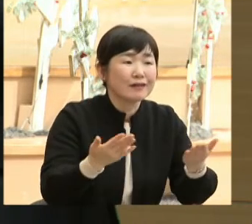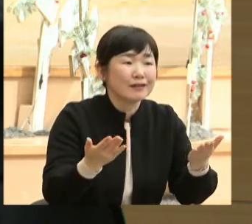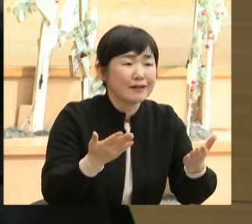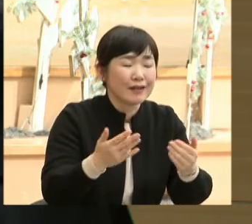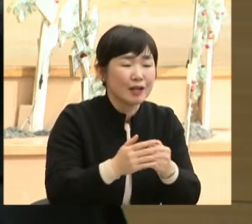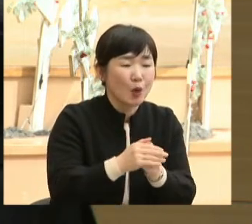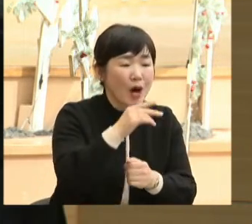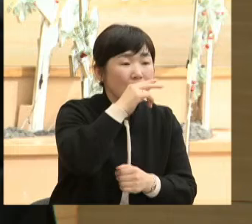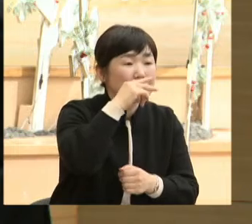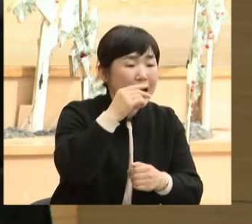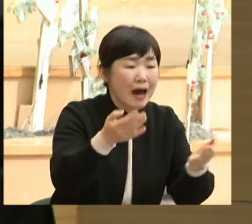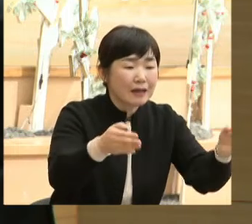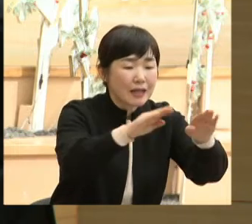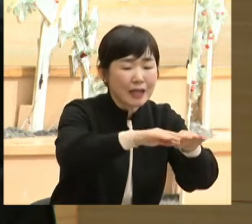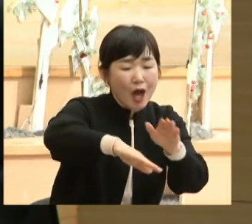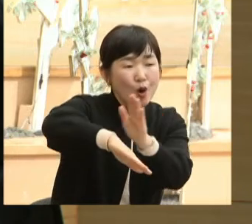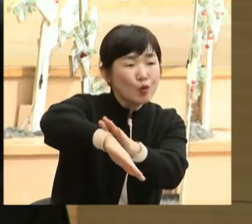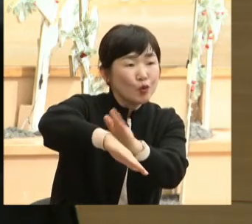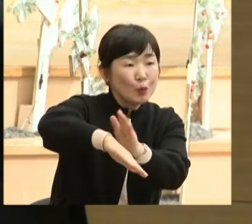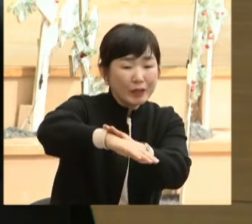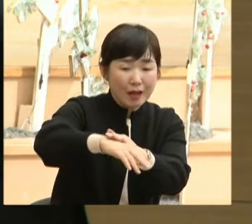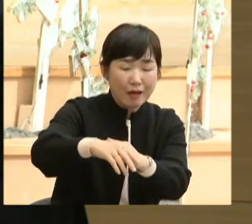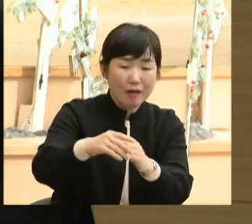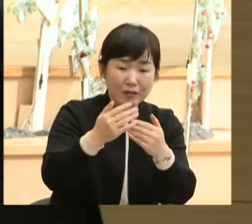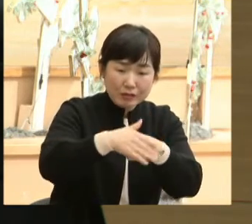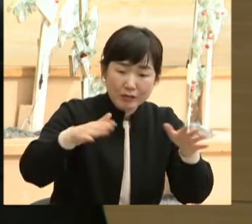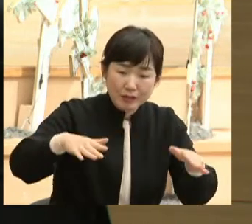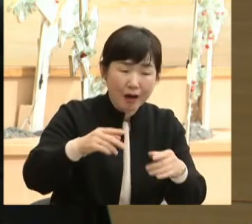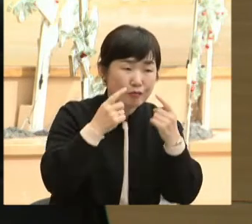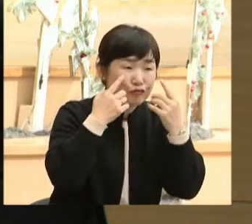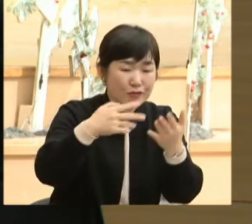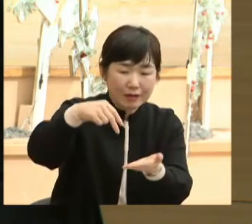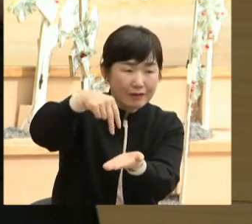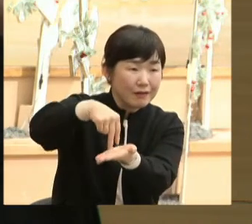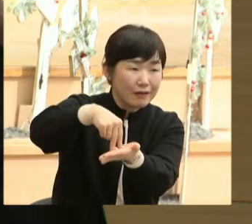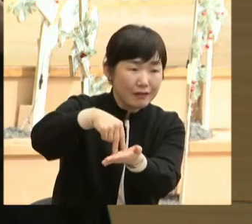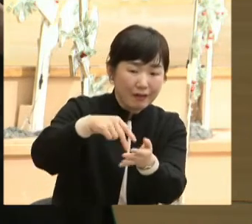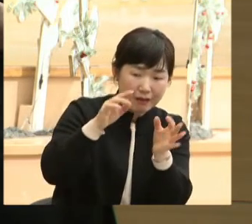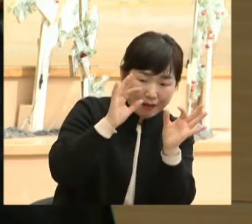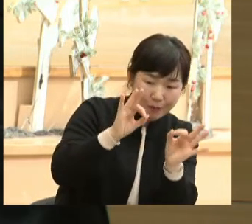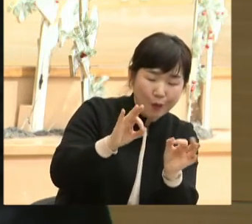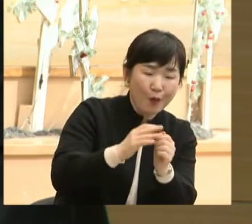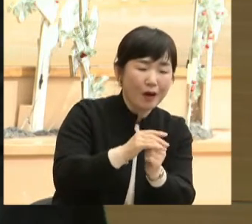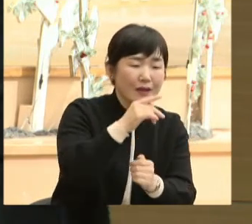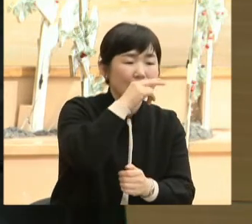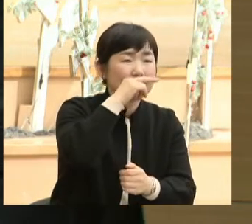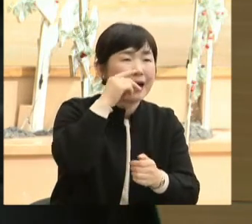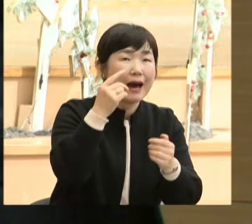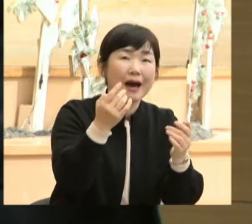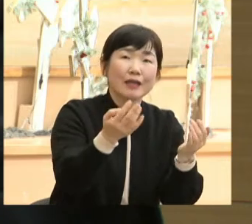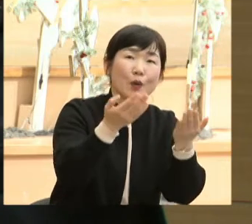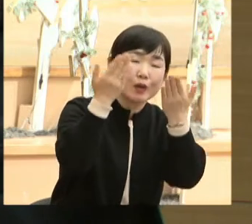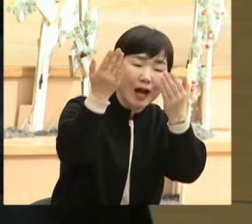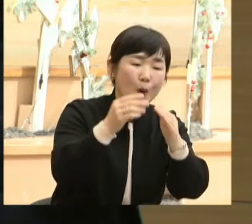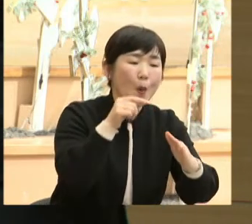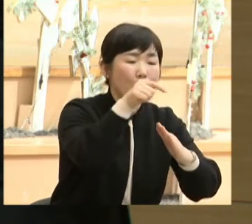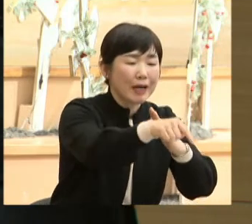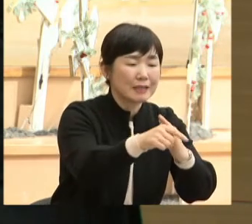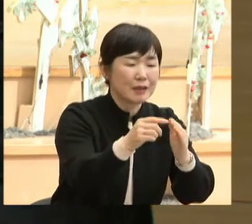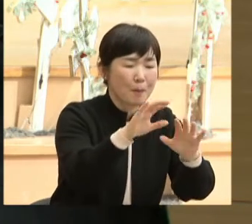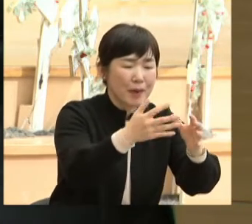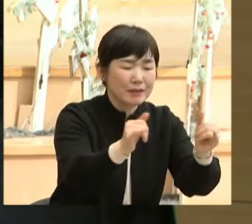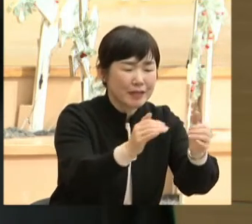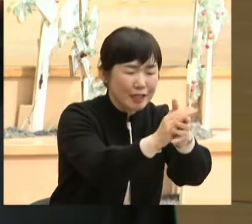향단 우편에 대사장애 천사가 분명히 줬으니까 그러니까 학년이 올라가고 밖에서는 백성들이